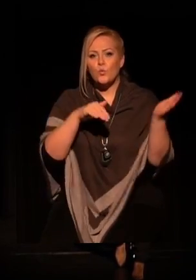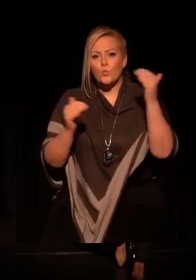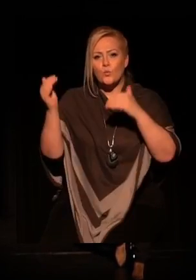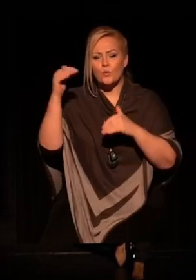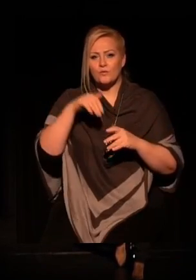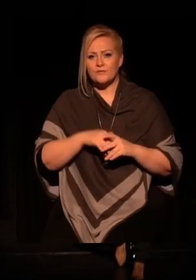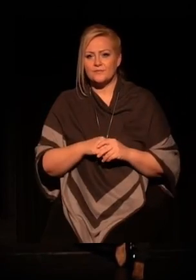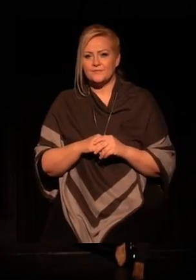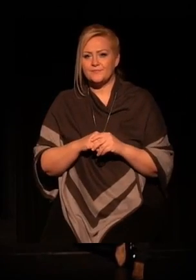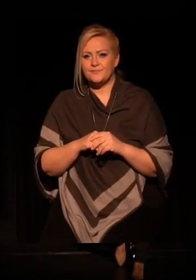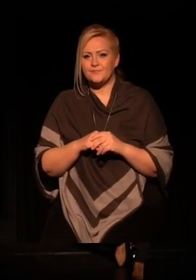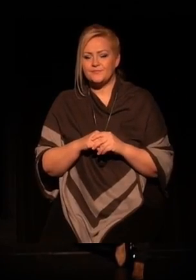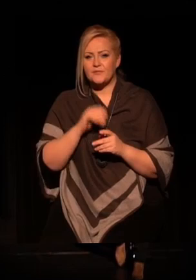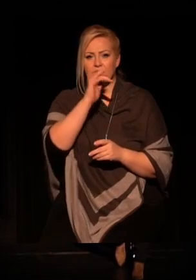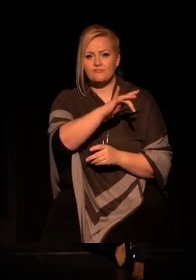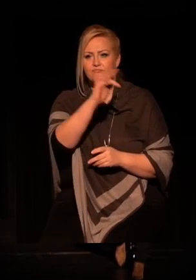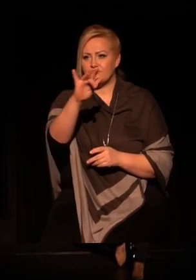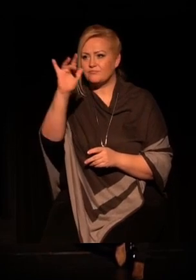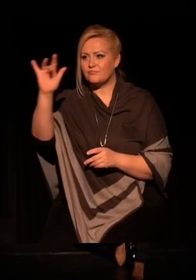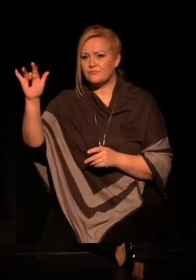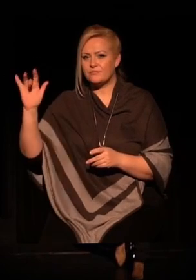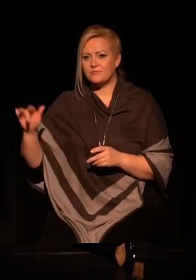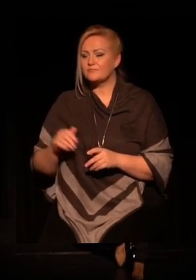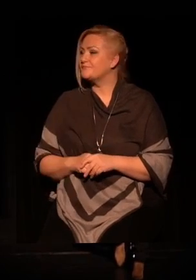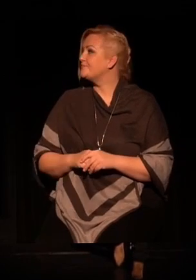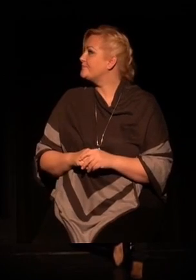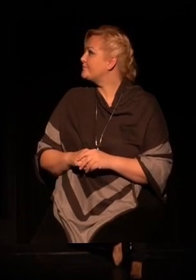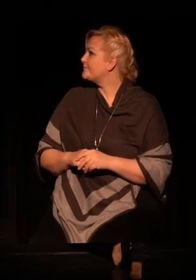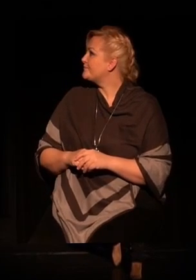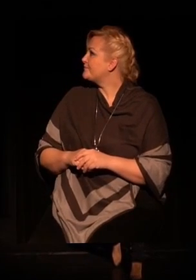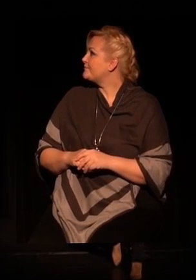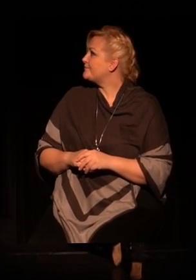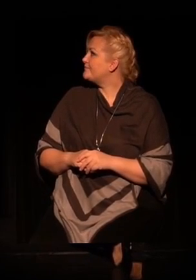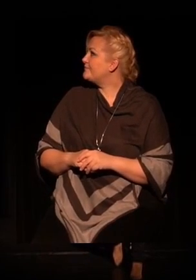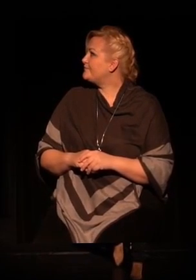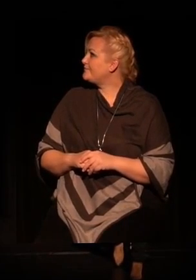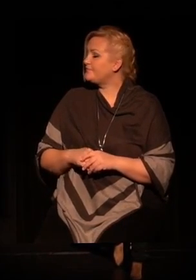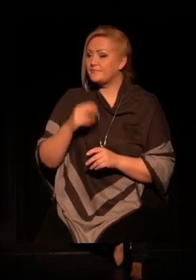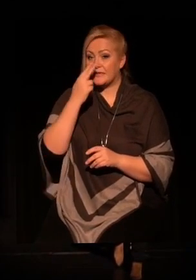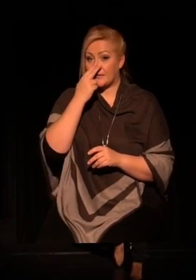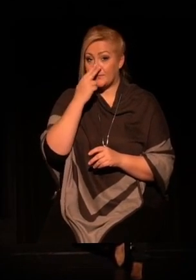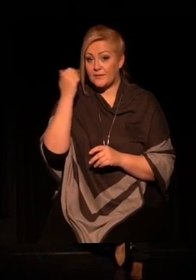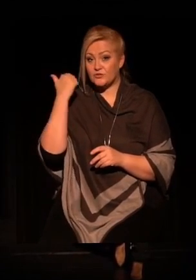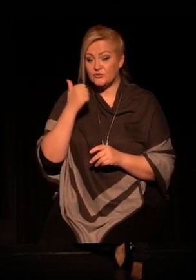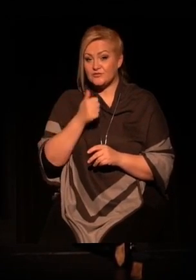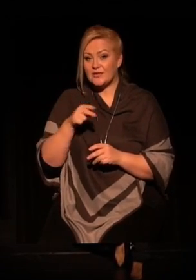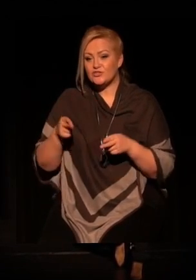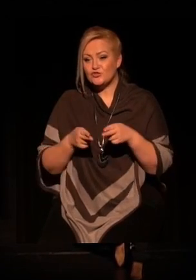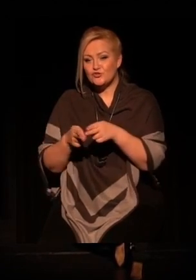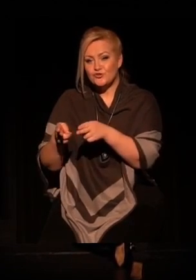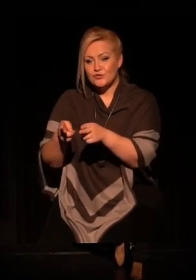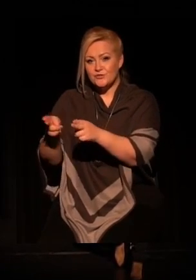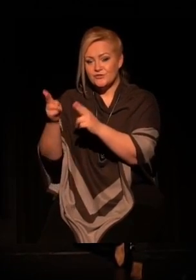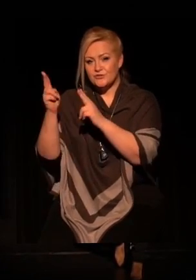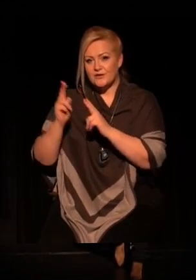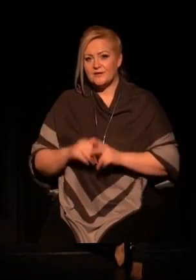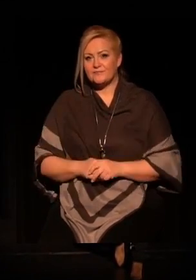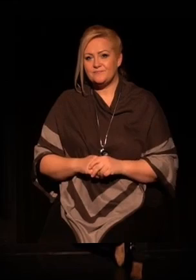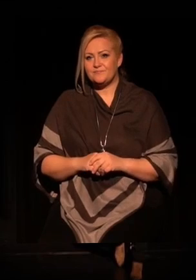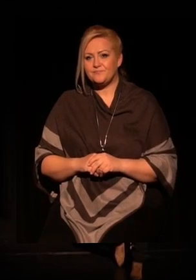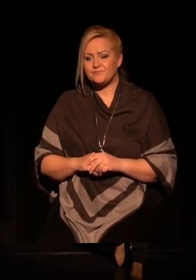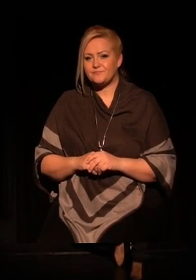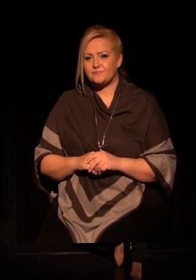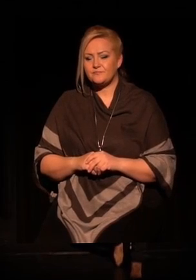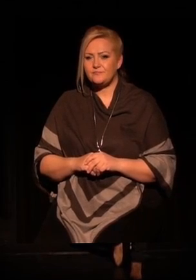na kontynentach. Tutaj możecie zobaczyć też pięknie, jak wygląda ścieżka, która wydaje się bardzo często w górach